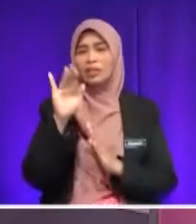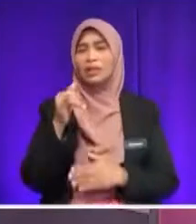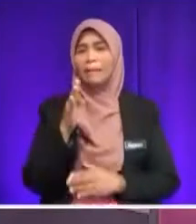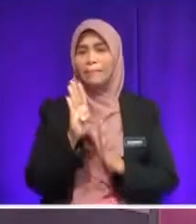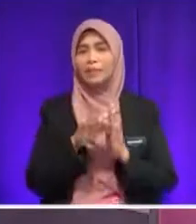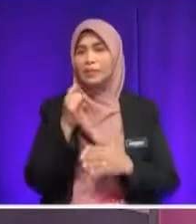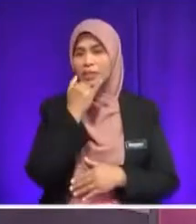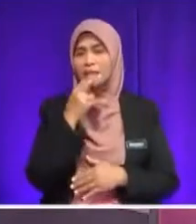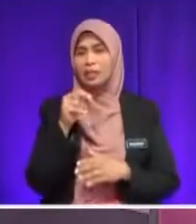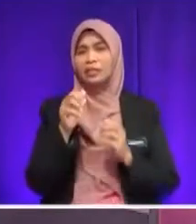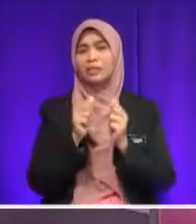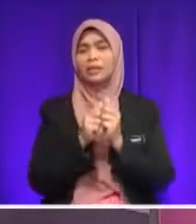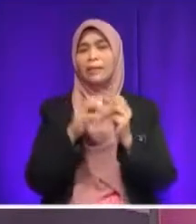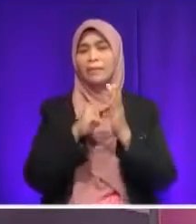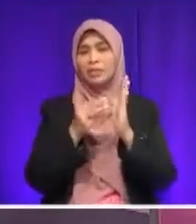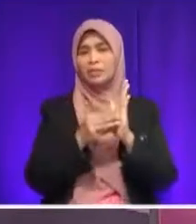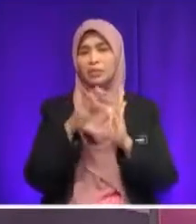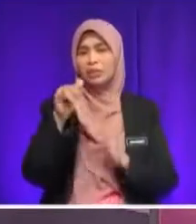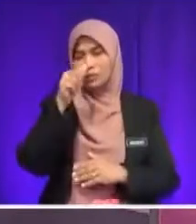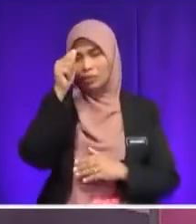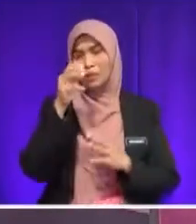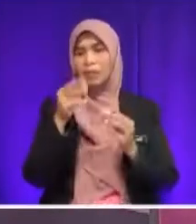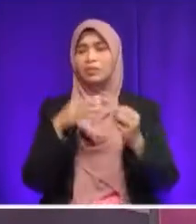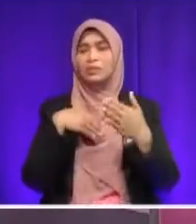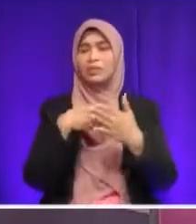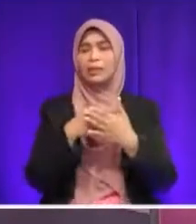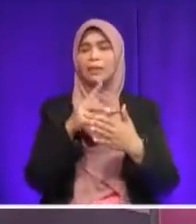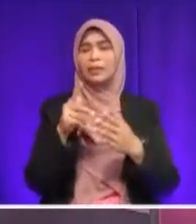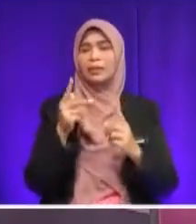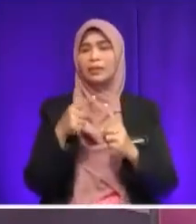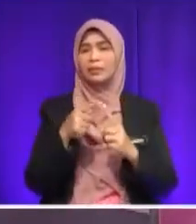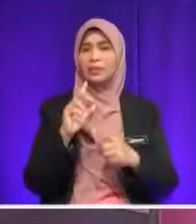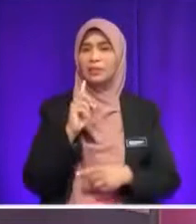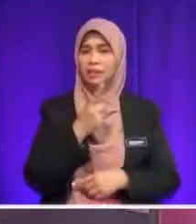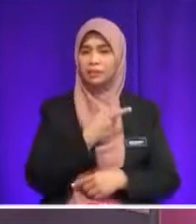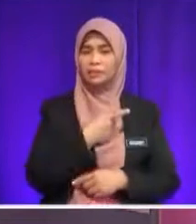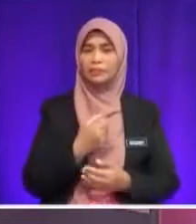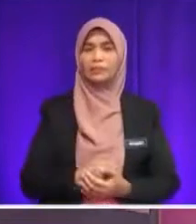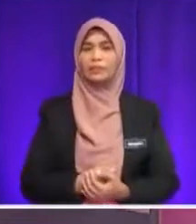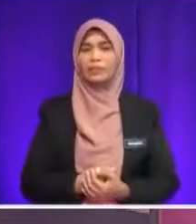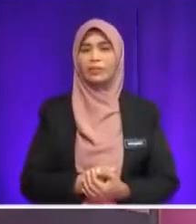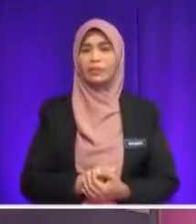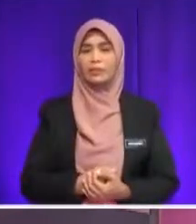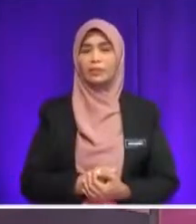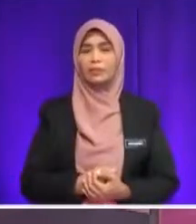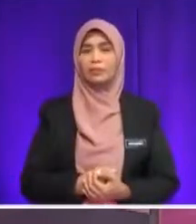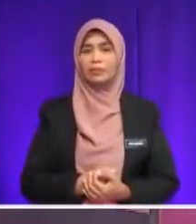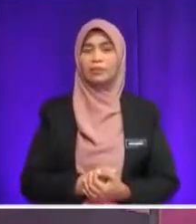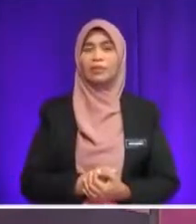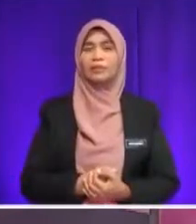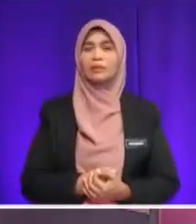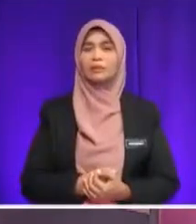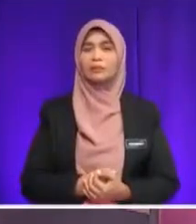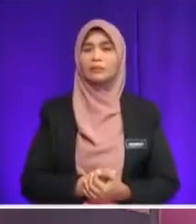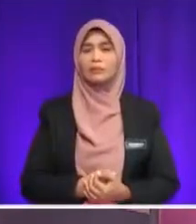maksudnya Allah nak sampaikan pada kita lagi lah krusta berhenti disitu ya Oh sorry i'm memulihkan